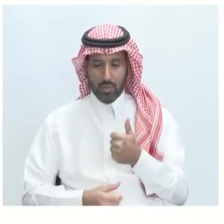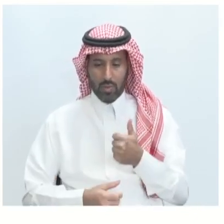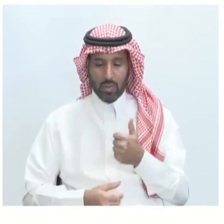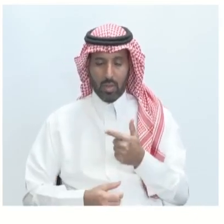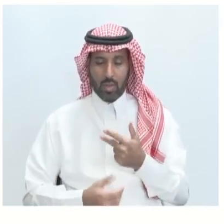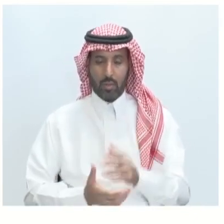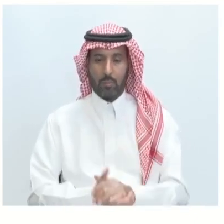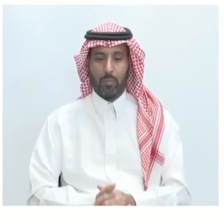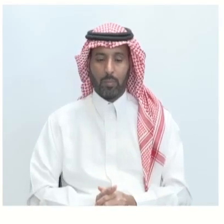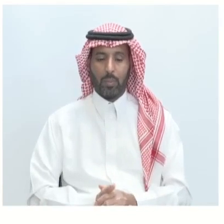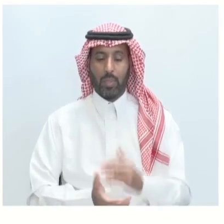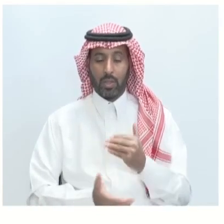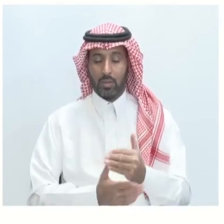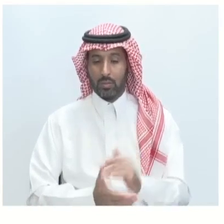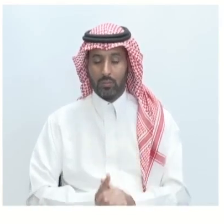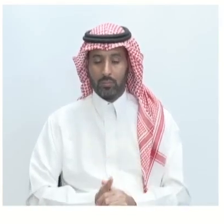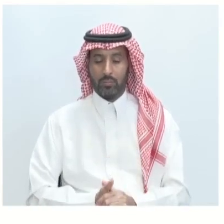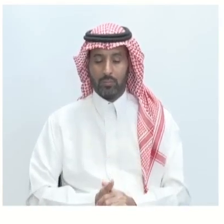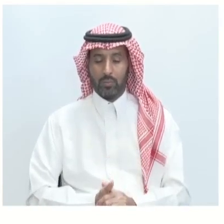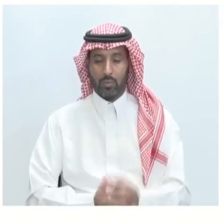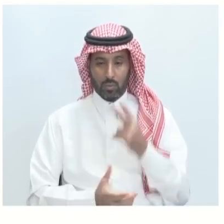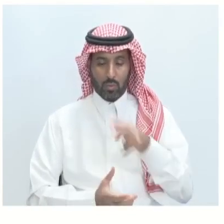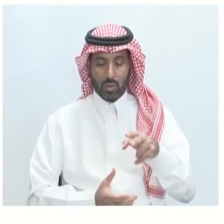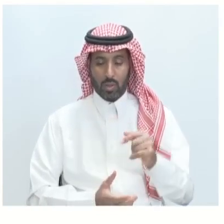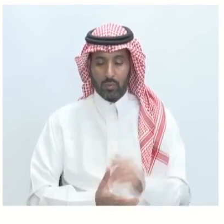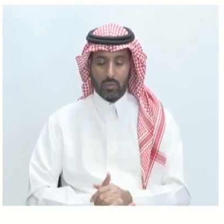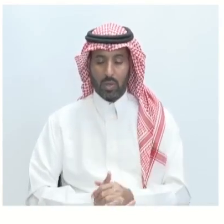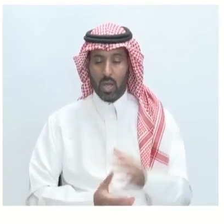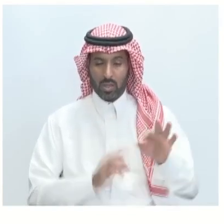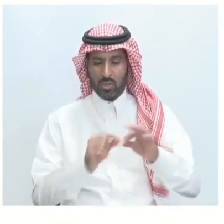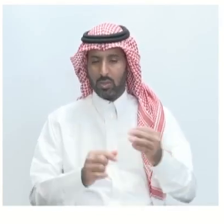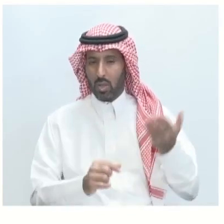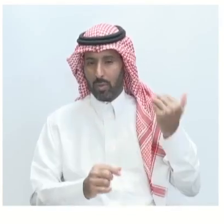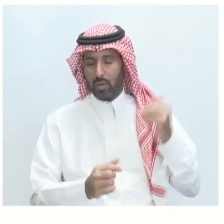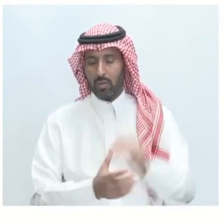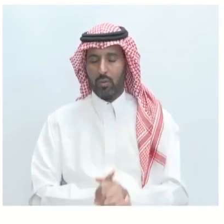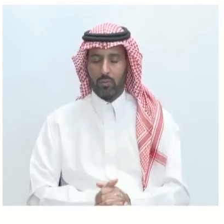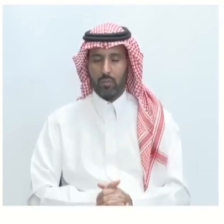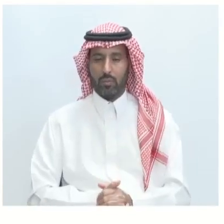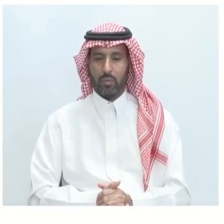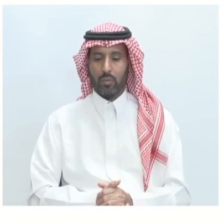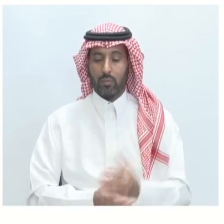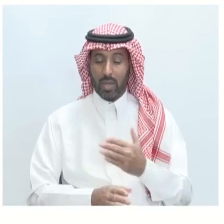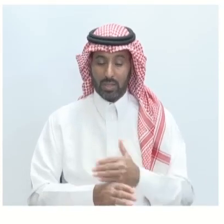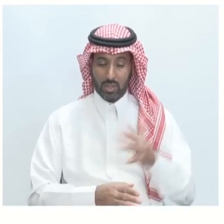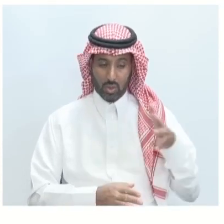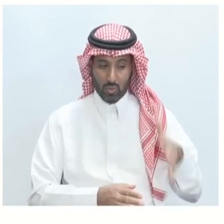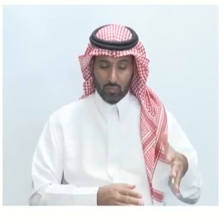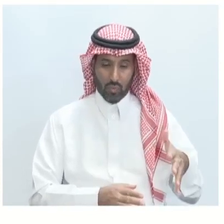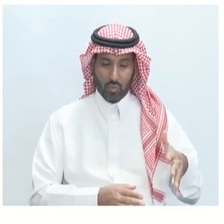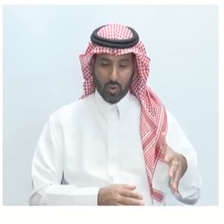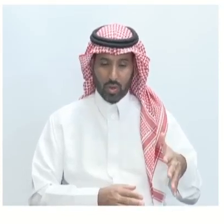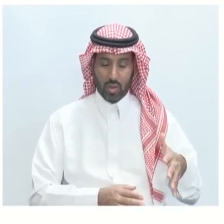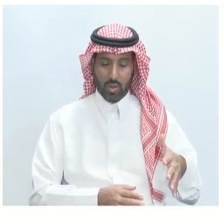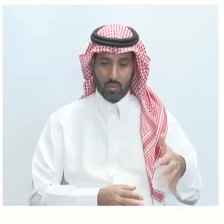للانفعالات وفقا لاسلوب افضل فلو لاحظنا في القصه السابقه في مرحله الطفوله عندما